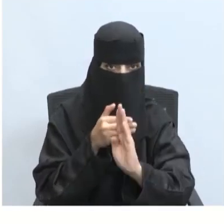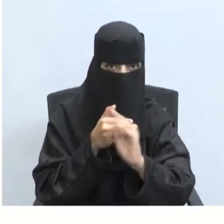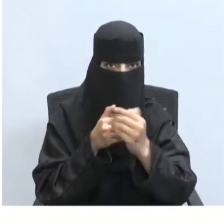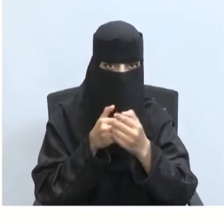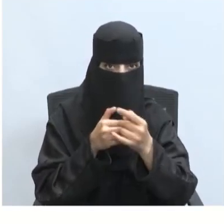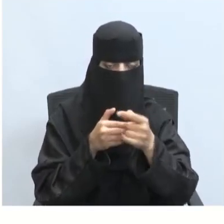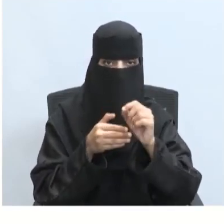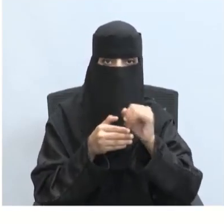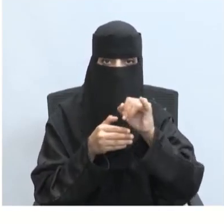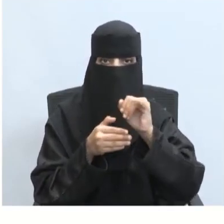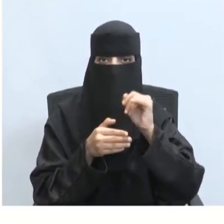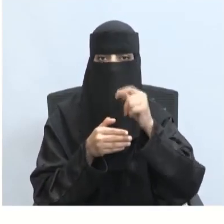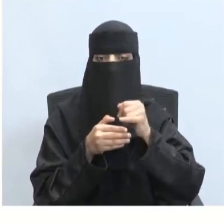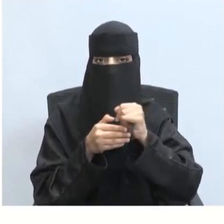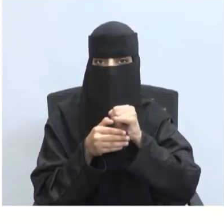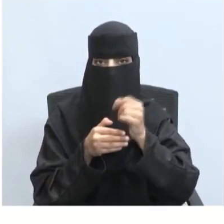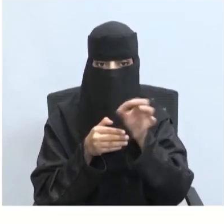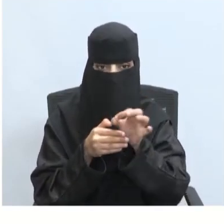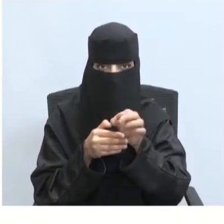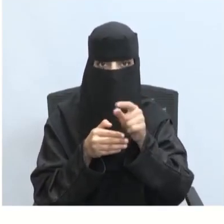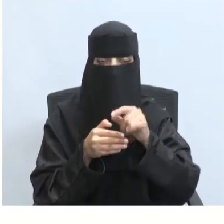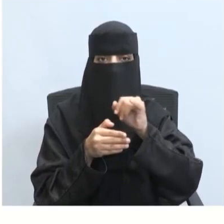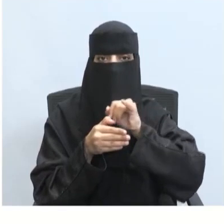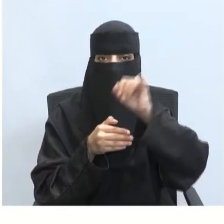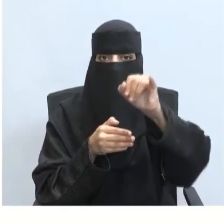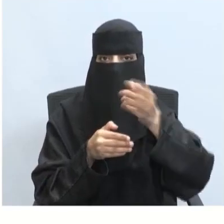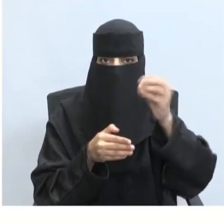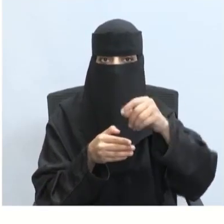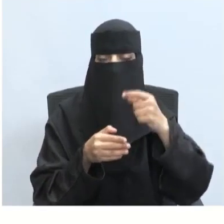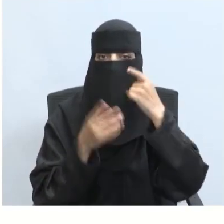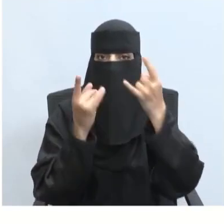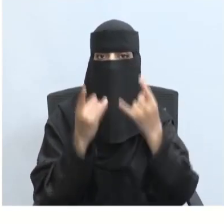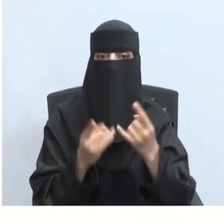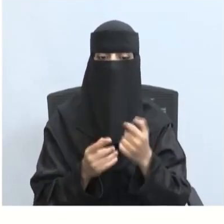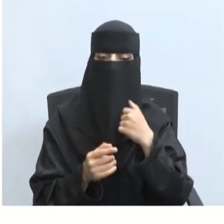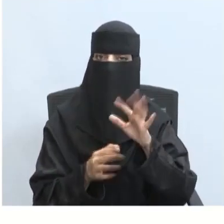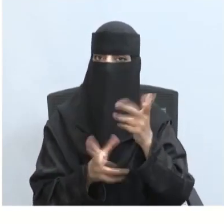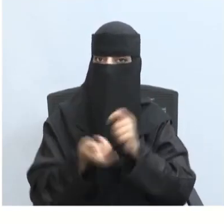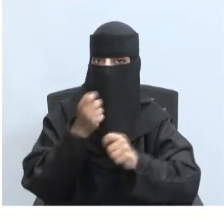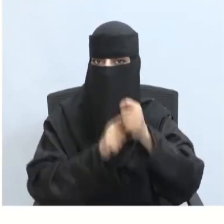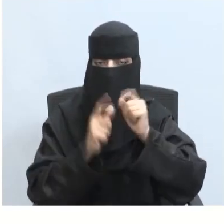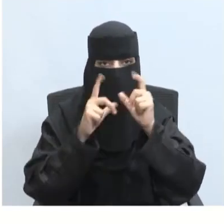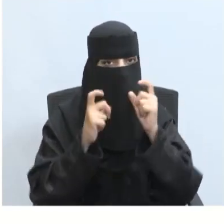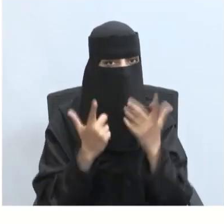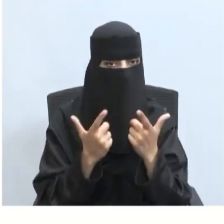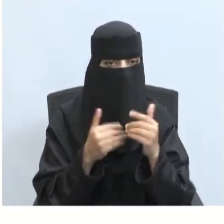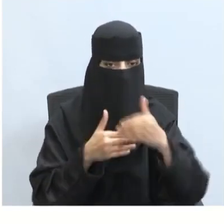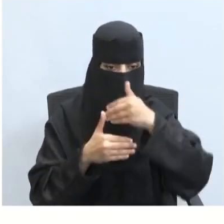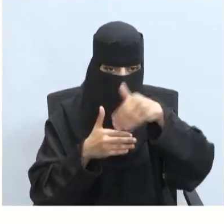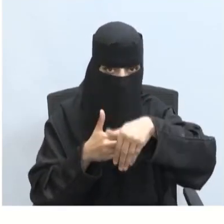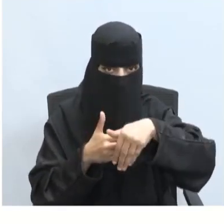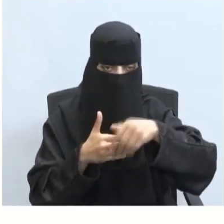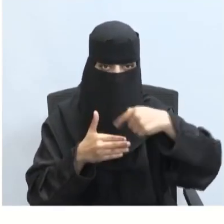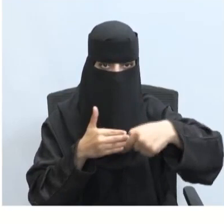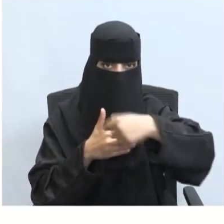البعد البؤري للعين السليمه اين تتكون الصوره في قصر النظر نعم احسنت تتكون امام